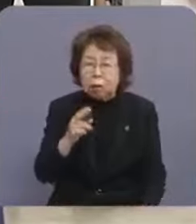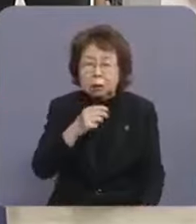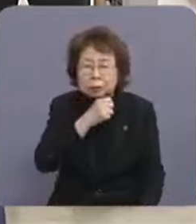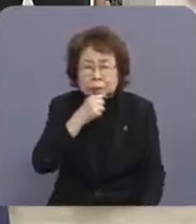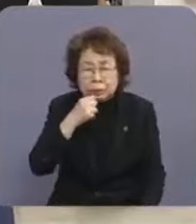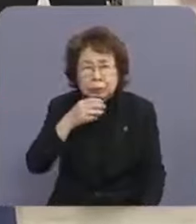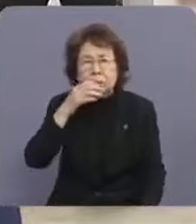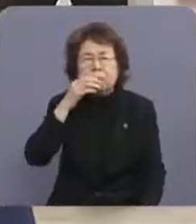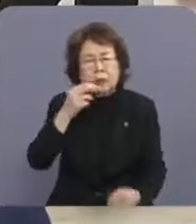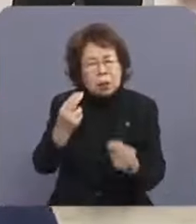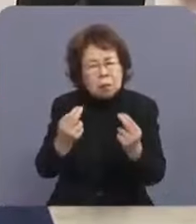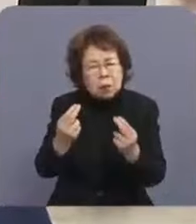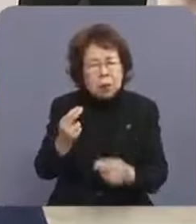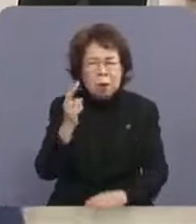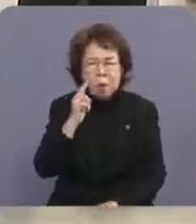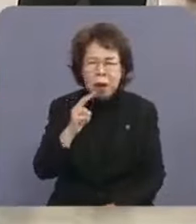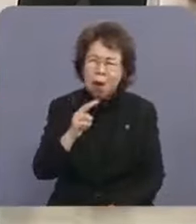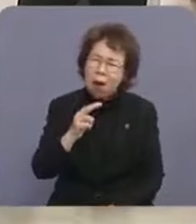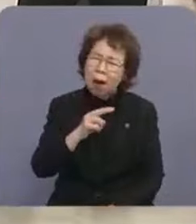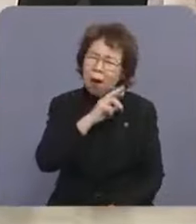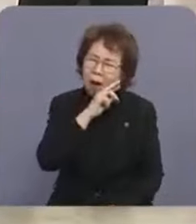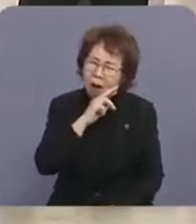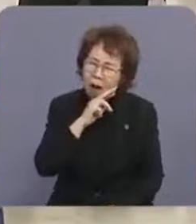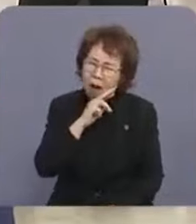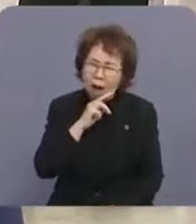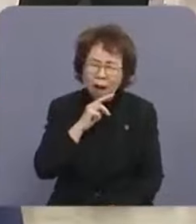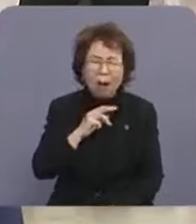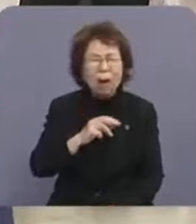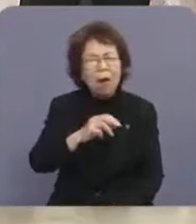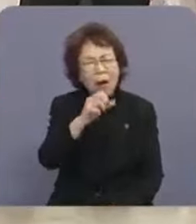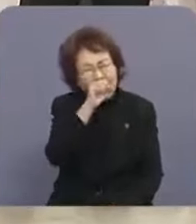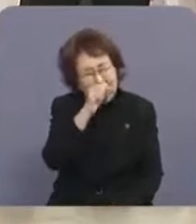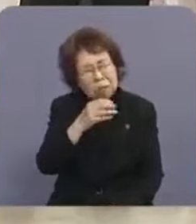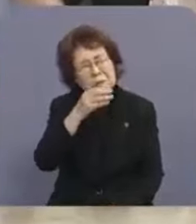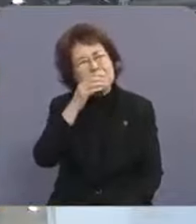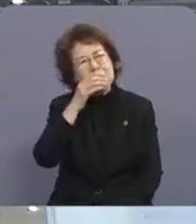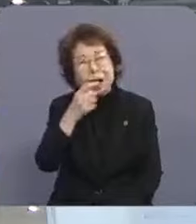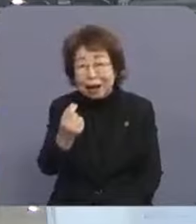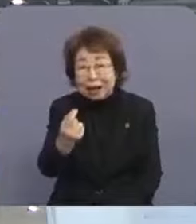맛보면서 한번 비교해보기도 편하고 이렇게 한번 시음해보면서.